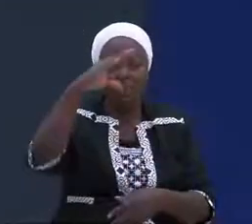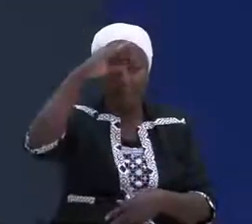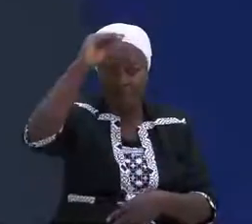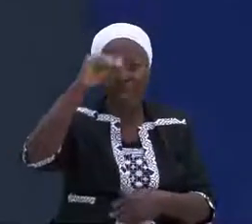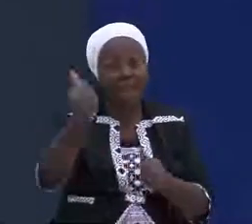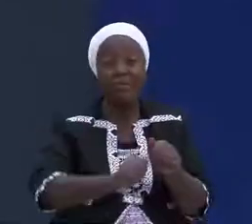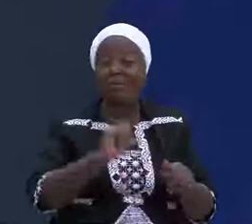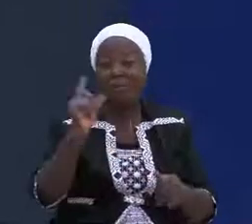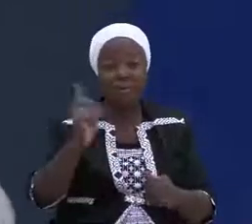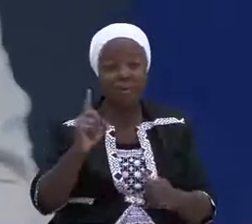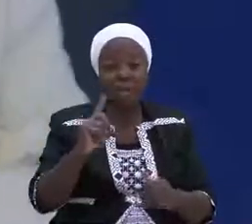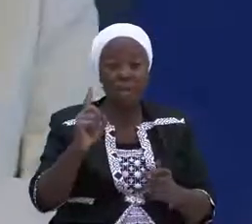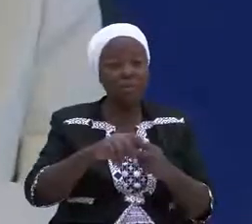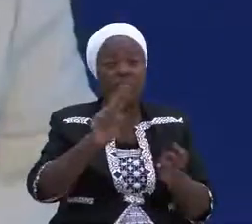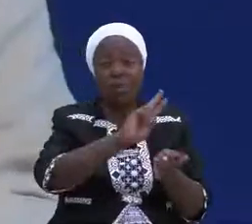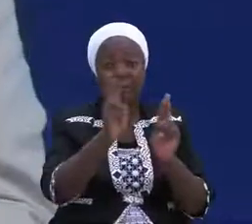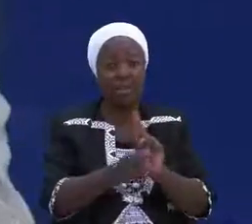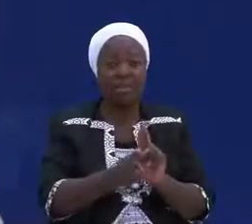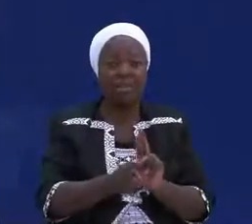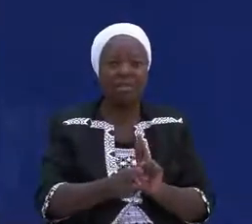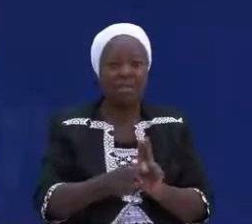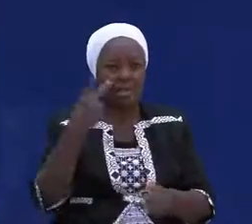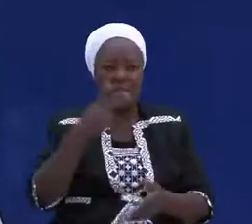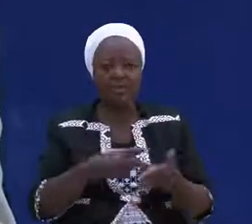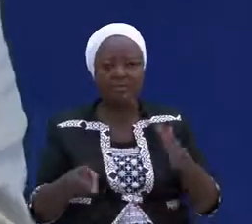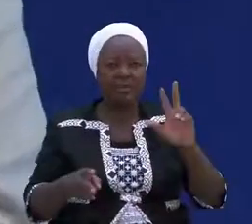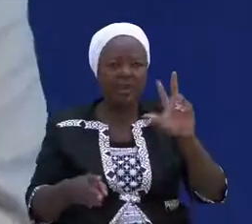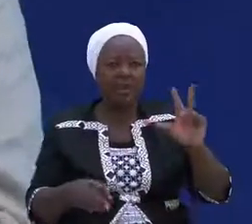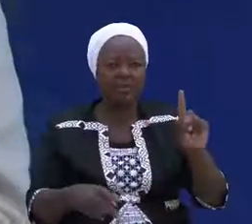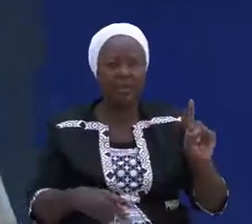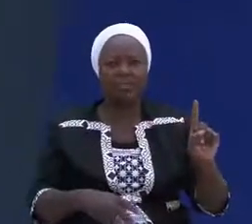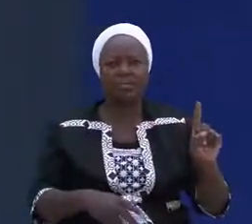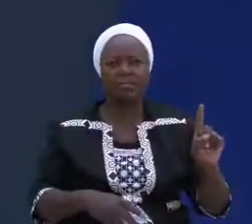hommes, en tout lieu, de se repentir.